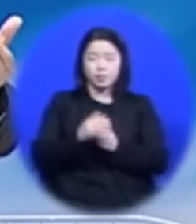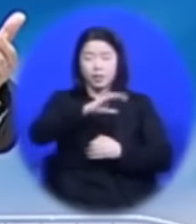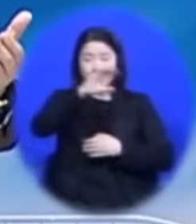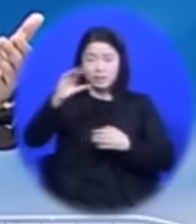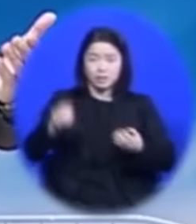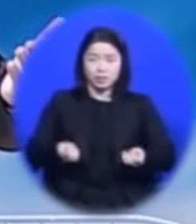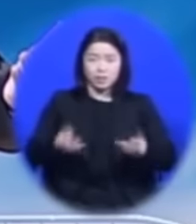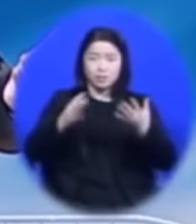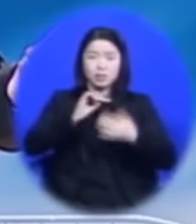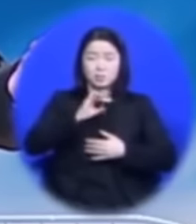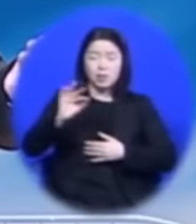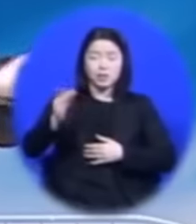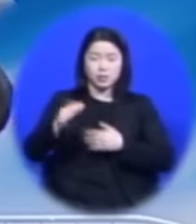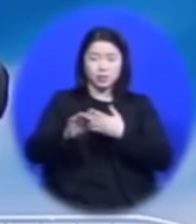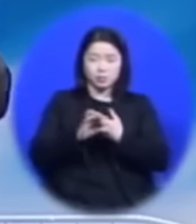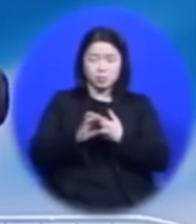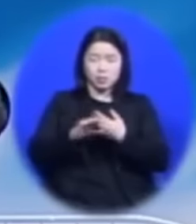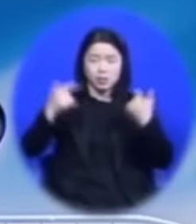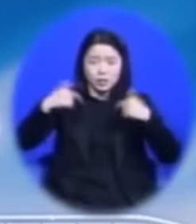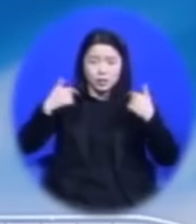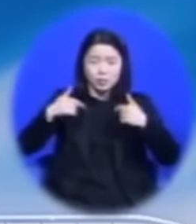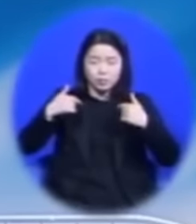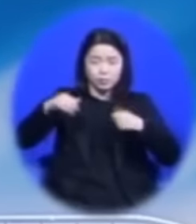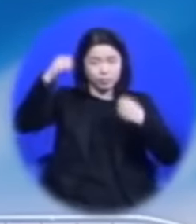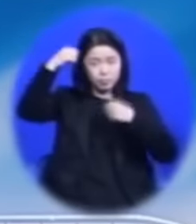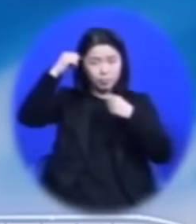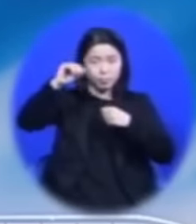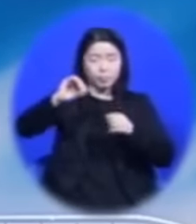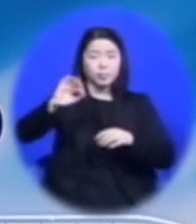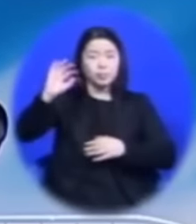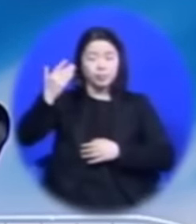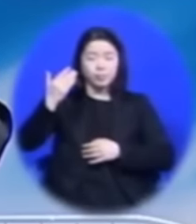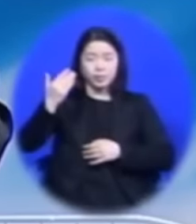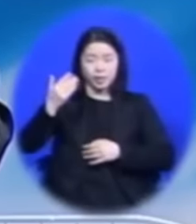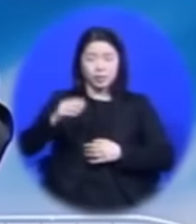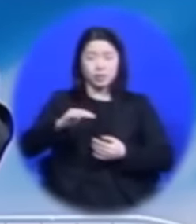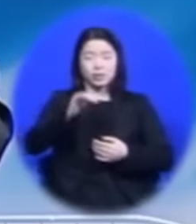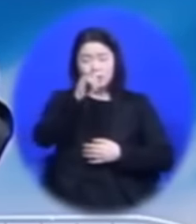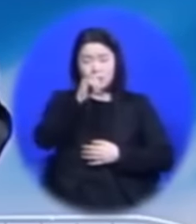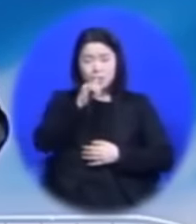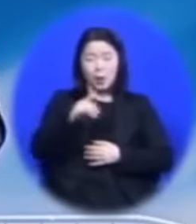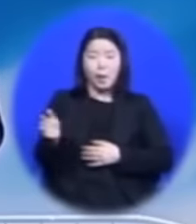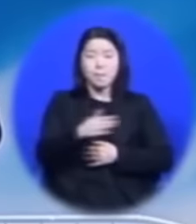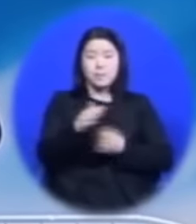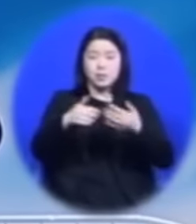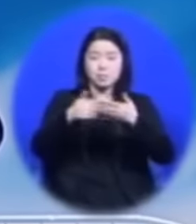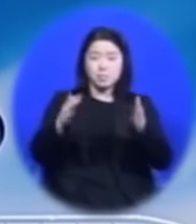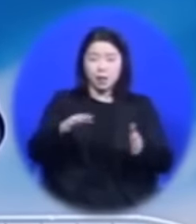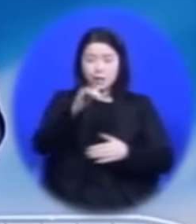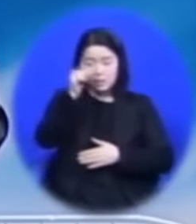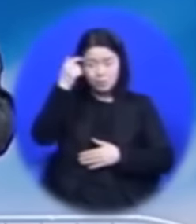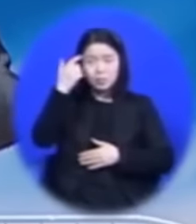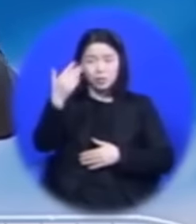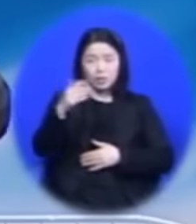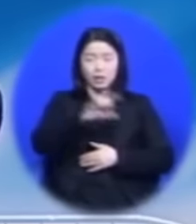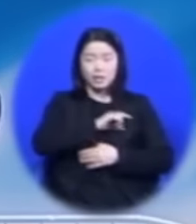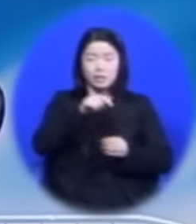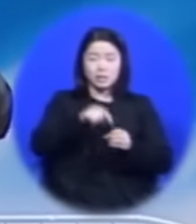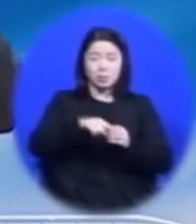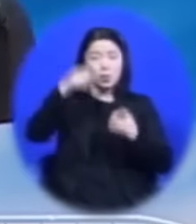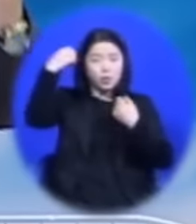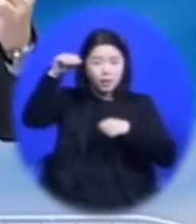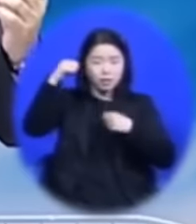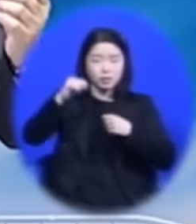성탄절만 되면 늘 공연되는 연극이 있습니다. 빈방이 있습니까? 라는 제목의 연극입니다. 이